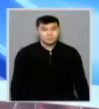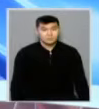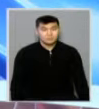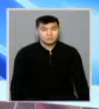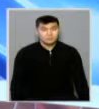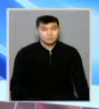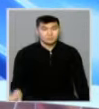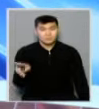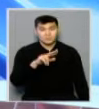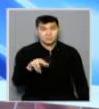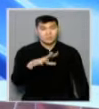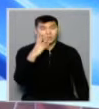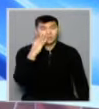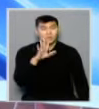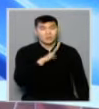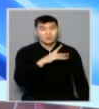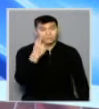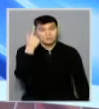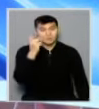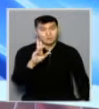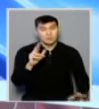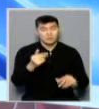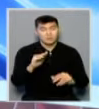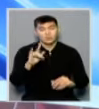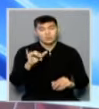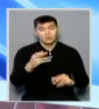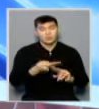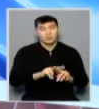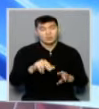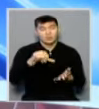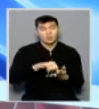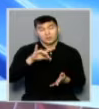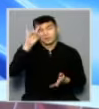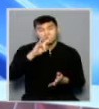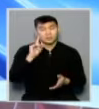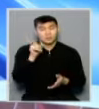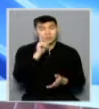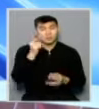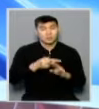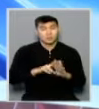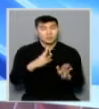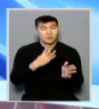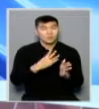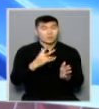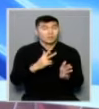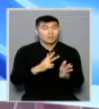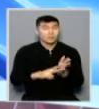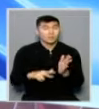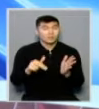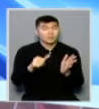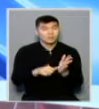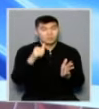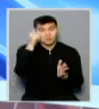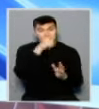декабрьские события в алмате и известные также как чертов сан выступление казахской молодежи в 1986 году